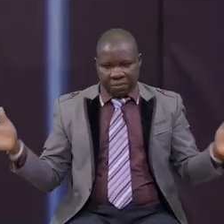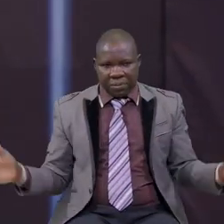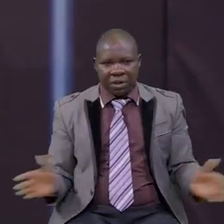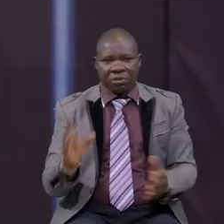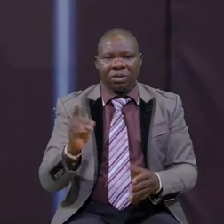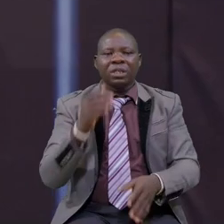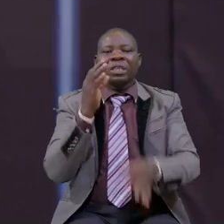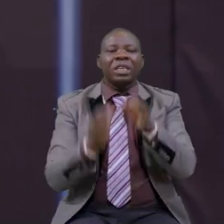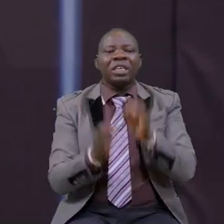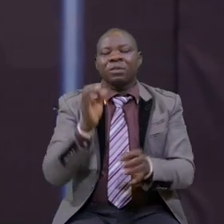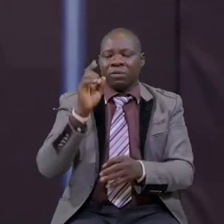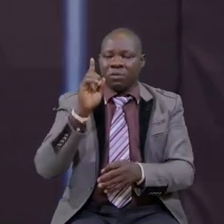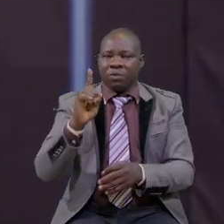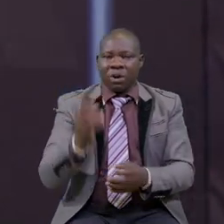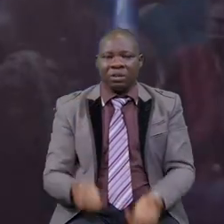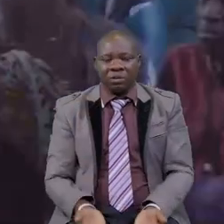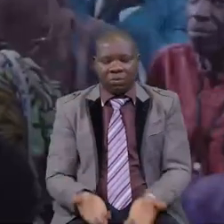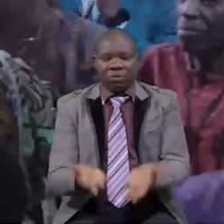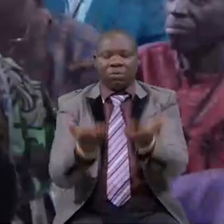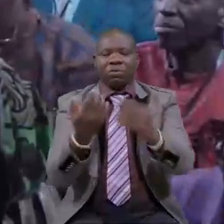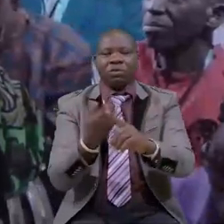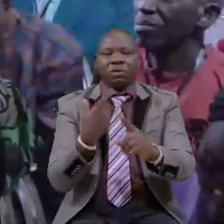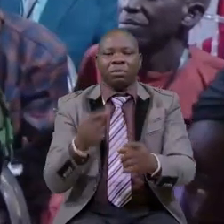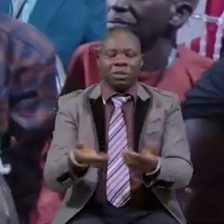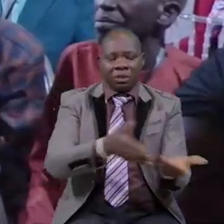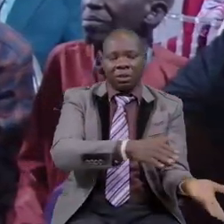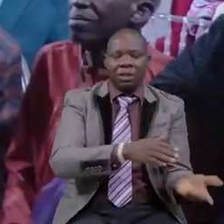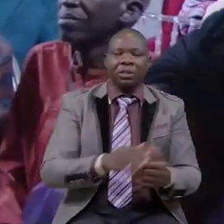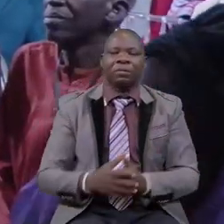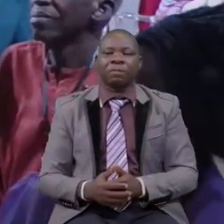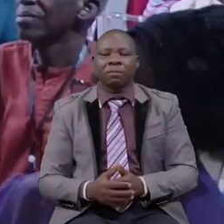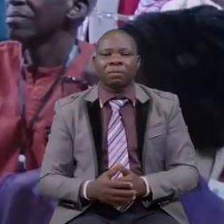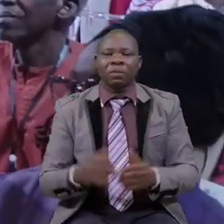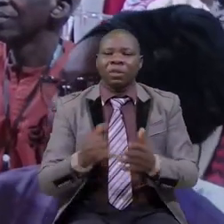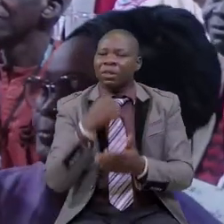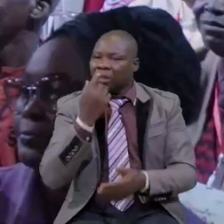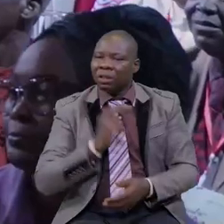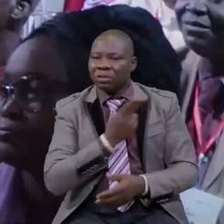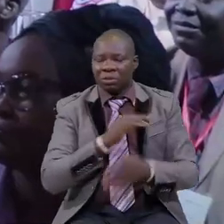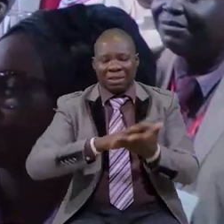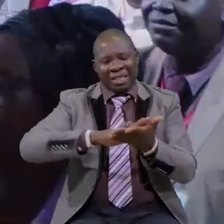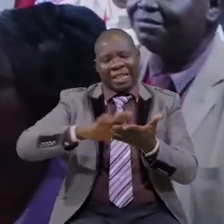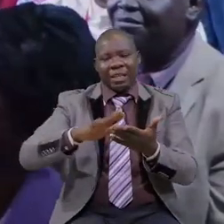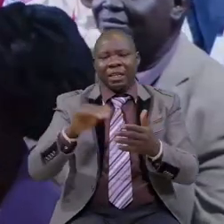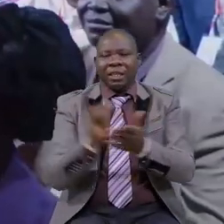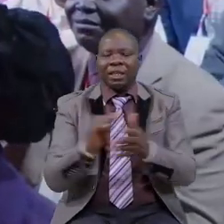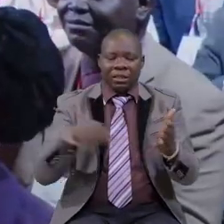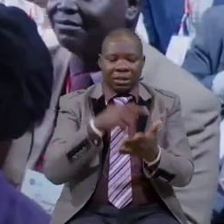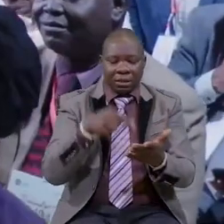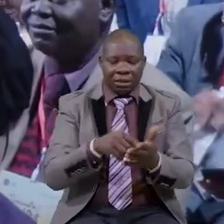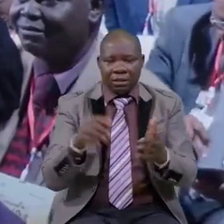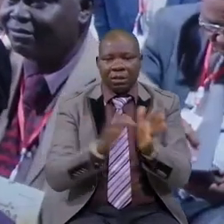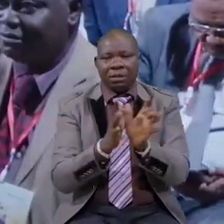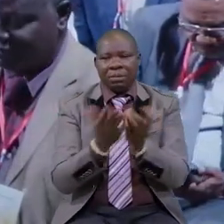quand même quelqu'un des morts ressusciterait. Il nous fait donc comprendre clairement que cette